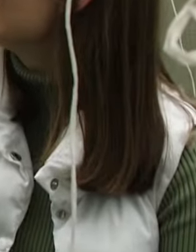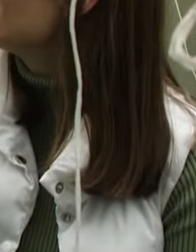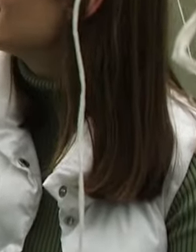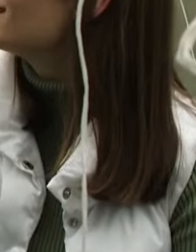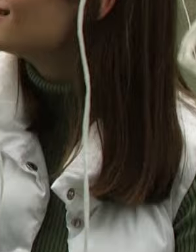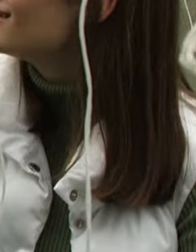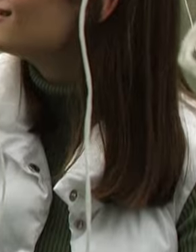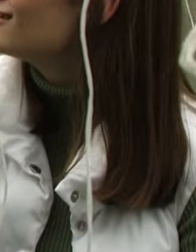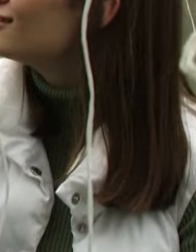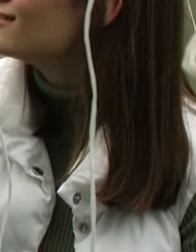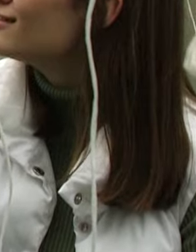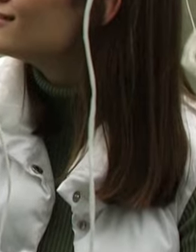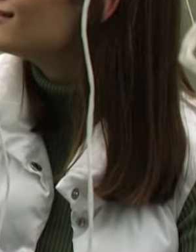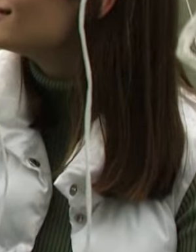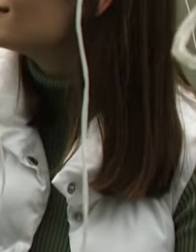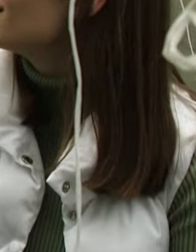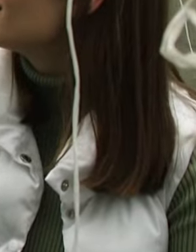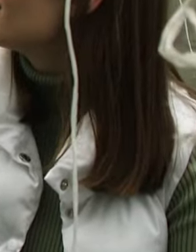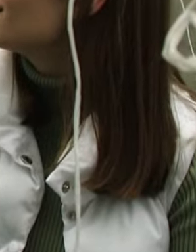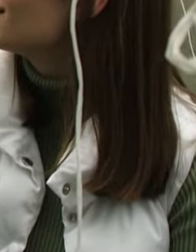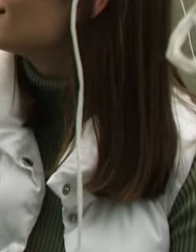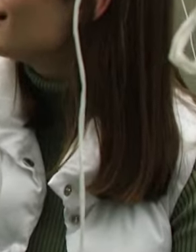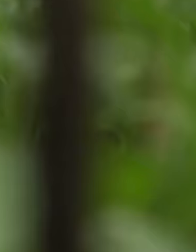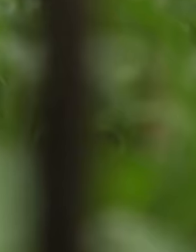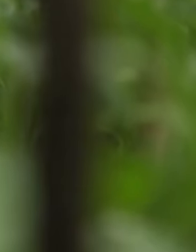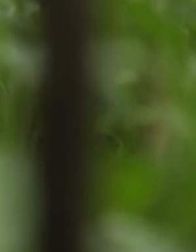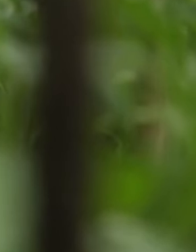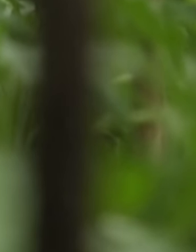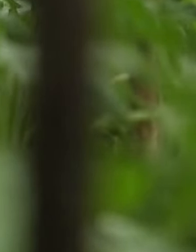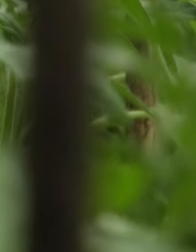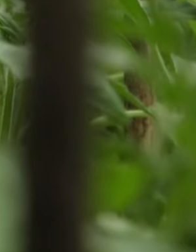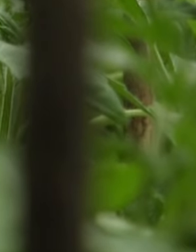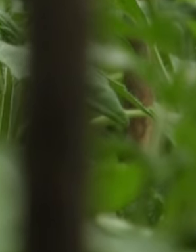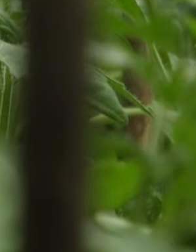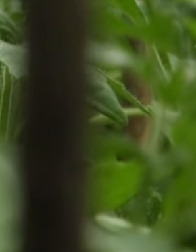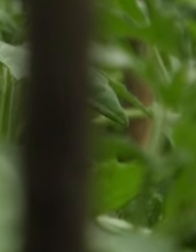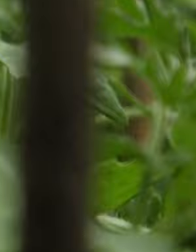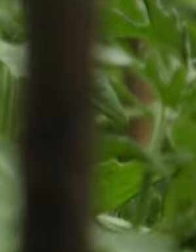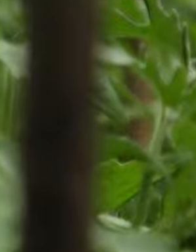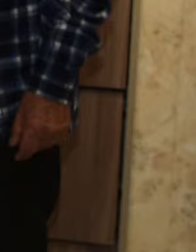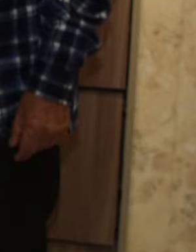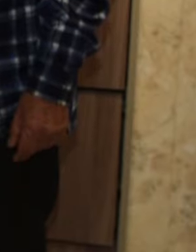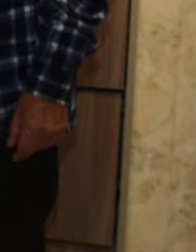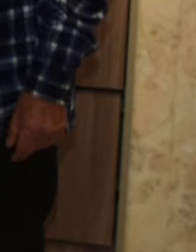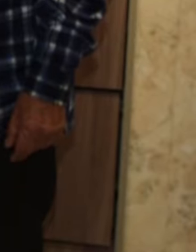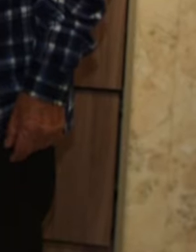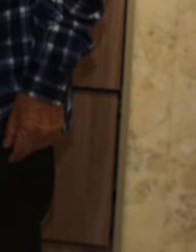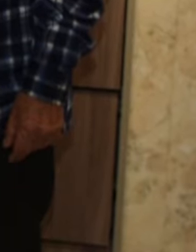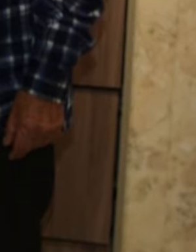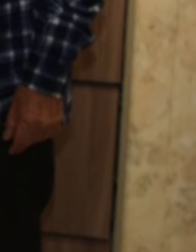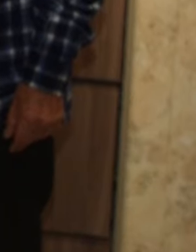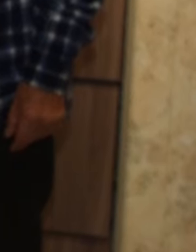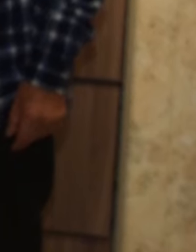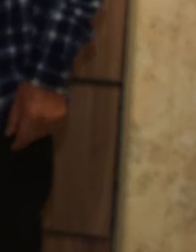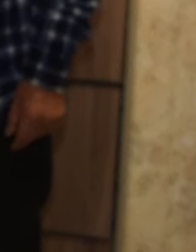закружится. Или опять упадешь, ногу сломаешь или руку. С такой же заботой Мария Федоровна относится и к мужу. 15 лет назад у